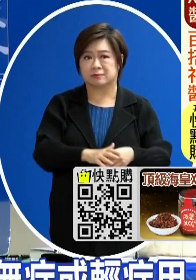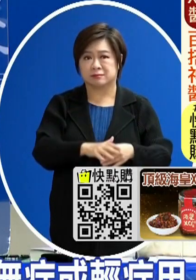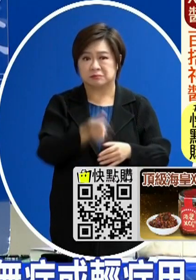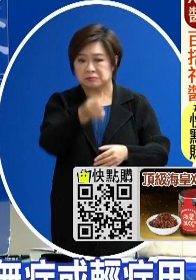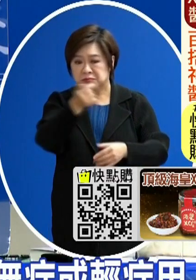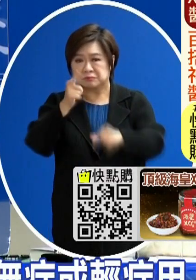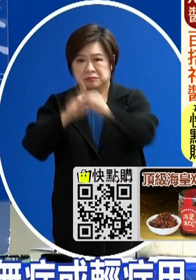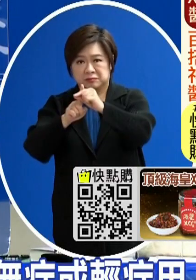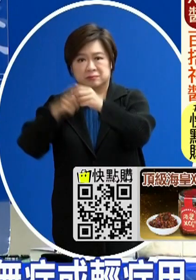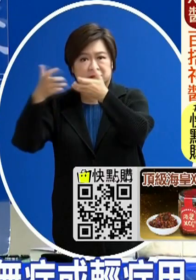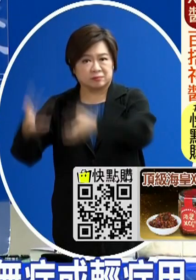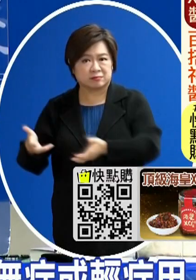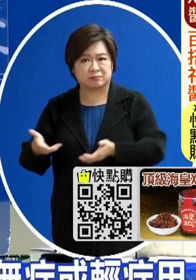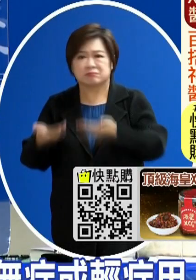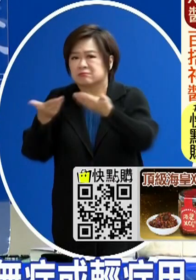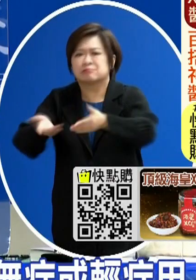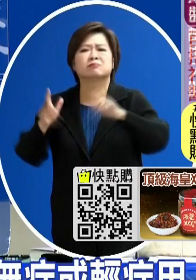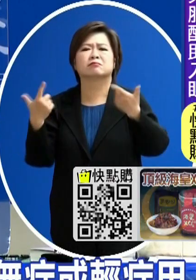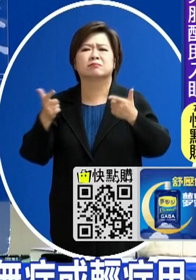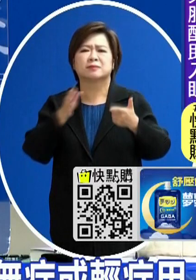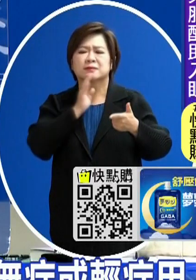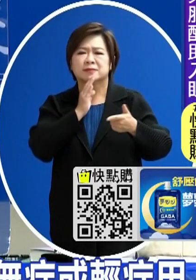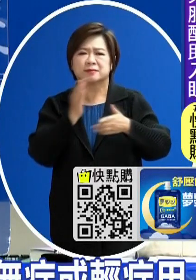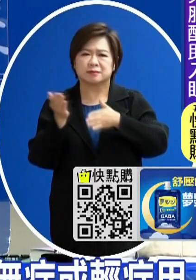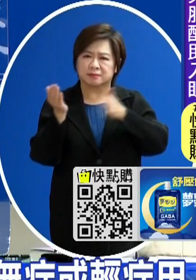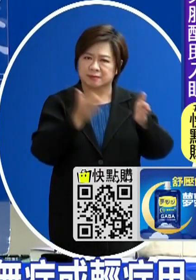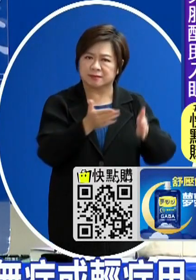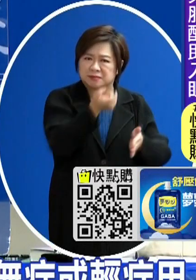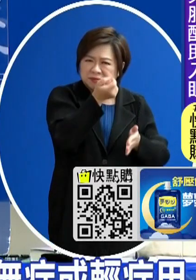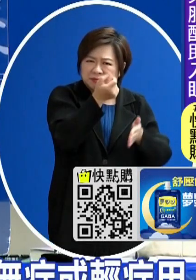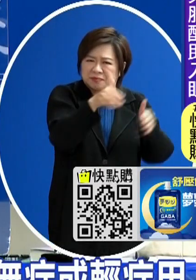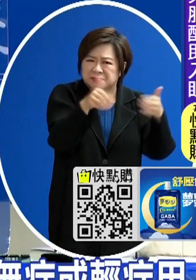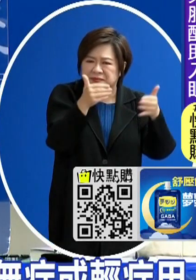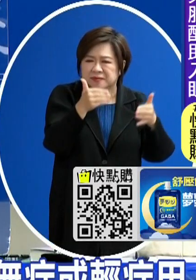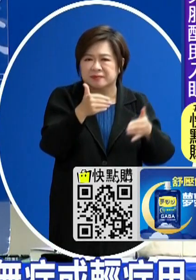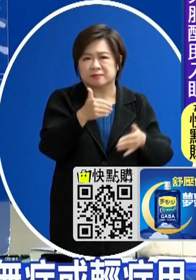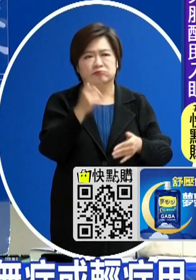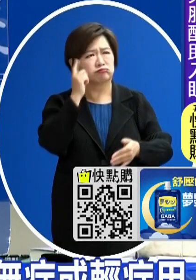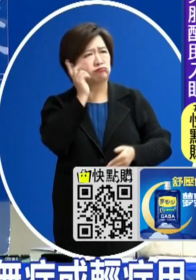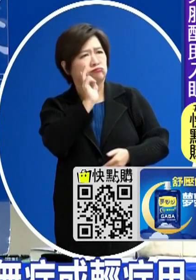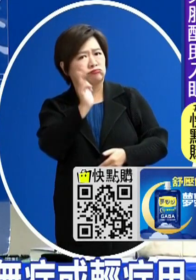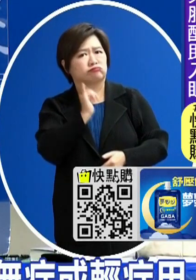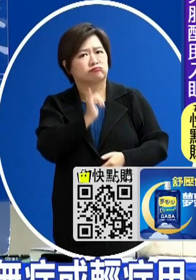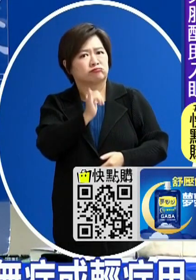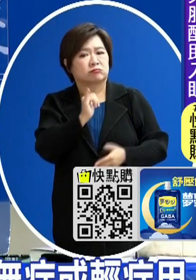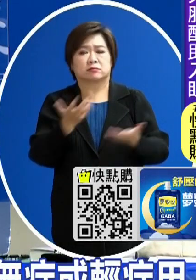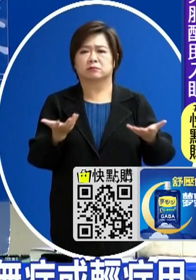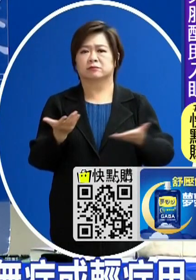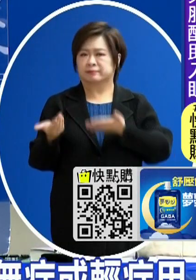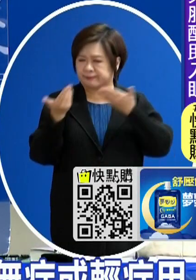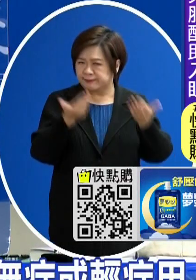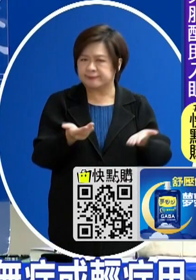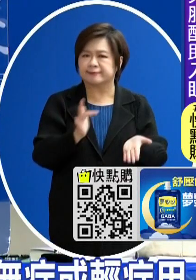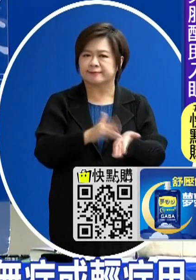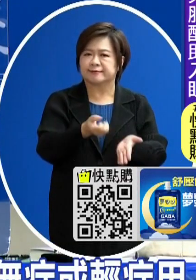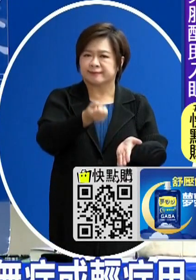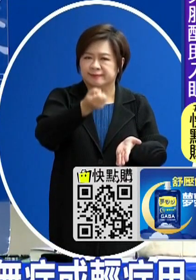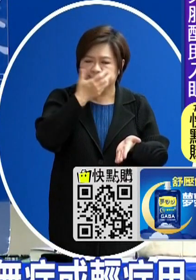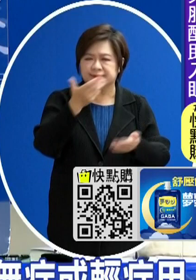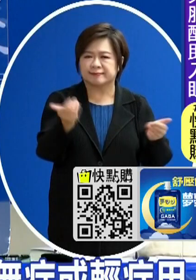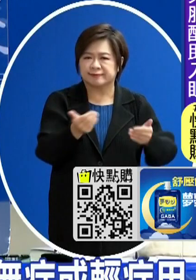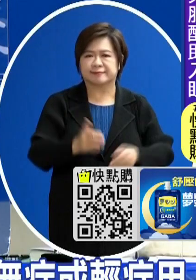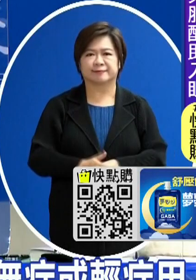中重症才要来使用，反而是给无症状轻症的个案。那根据这个临床的评估，它符